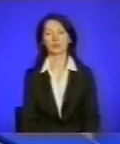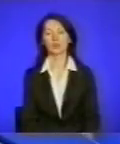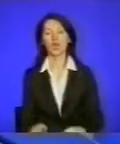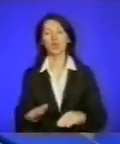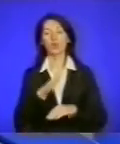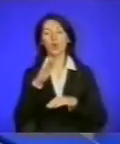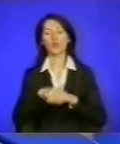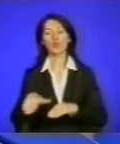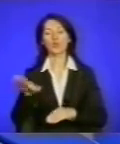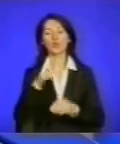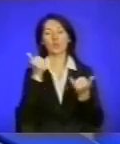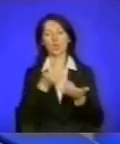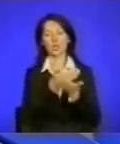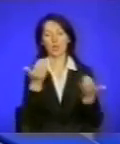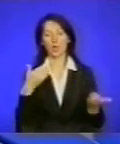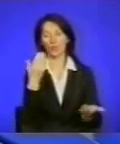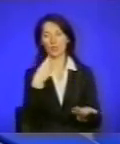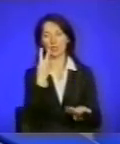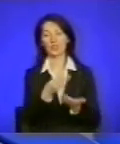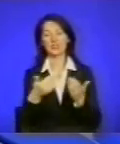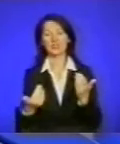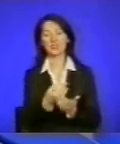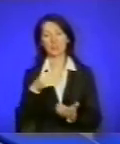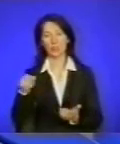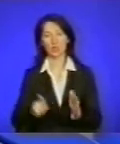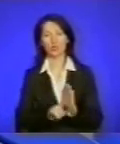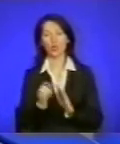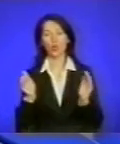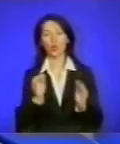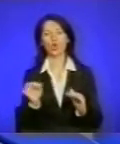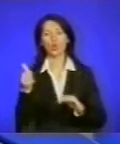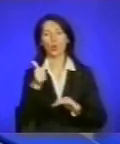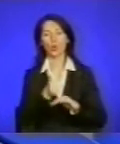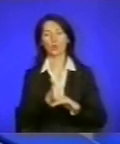Доброго вечора усім, хто зараз з нами. Ви дивитесь «Вісті ТТБ». Спочатку коротко про головне.